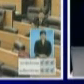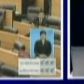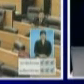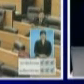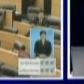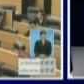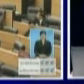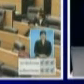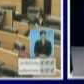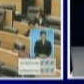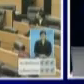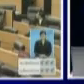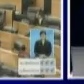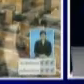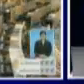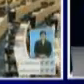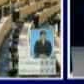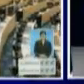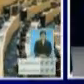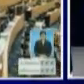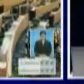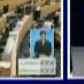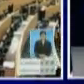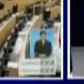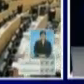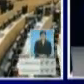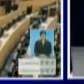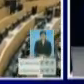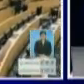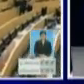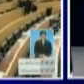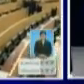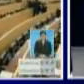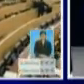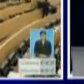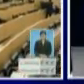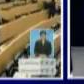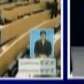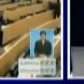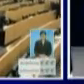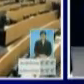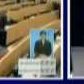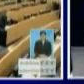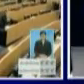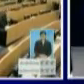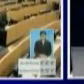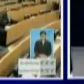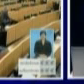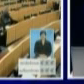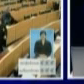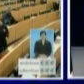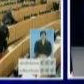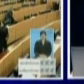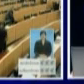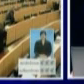จับกลุ่มวิจารณ์กันอย่างมีอารมณ์คุณอิสระสมชายสสอุบลราชธานีประชาธิปัตย์ตะโกนลั่นกลางห้องประชุมเลยค่ะเผด็จการรัฐ